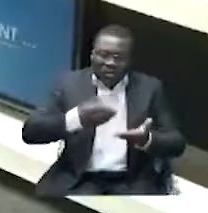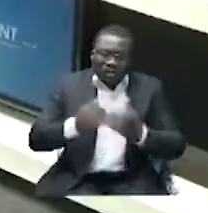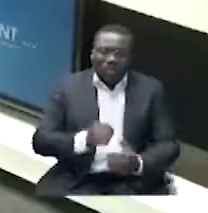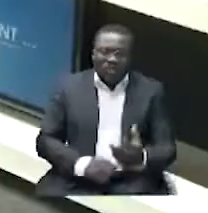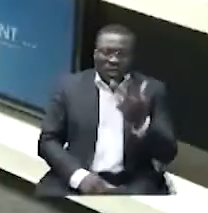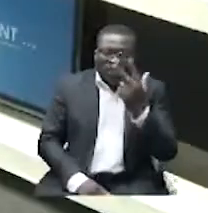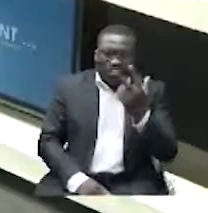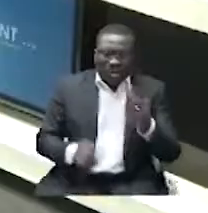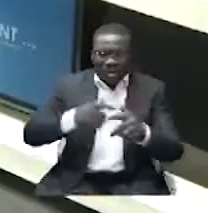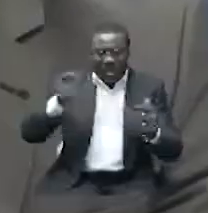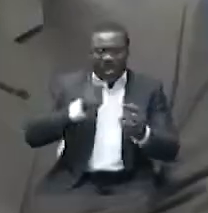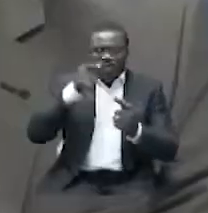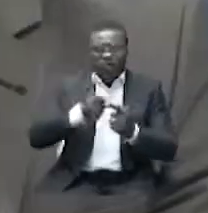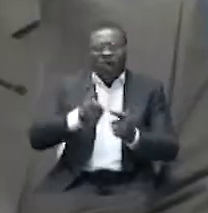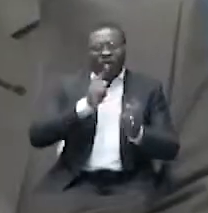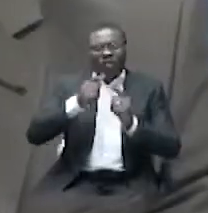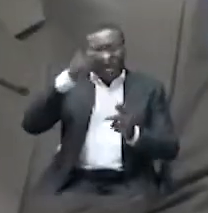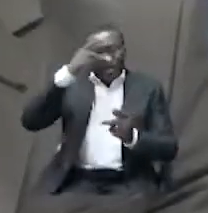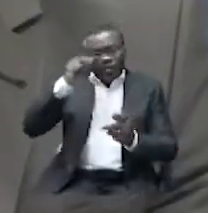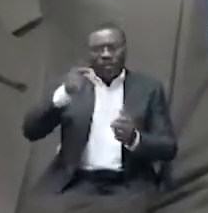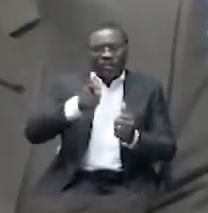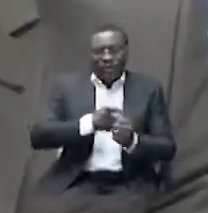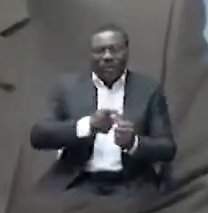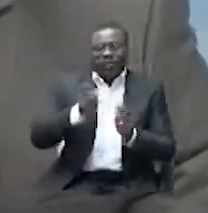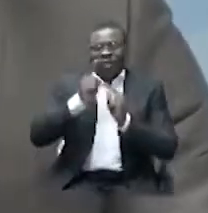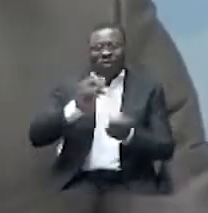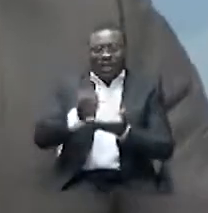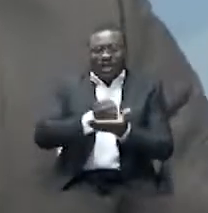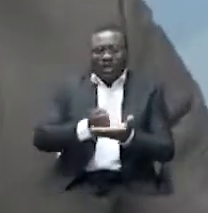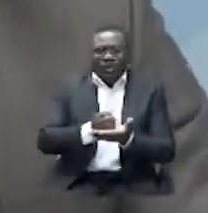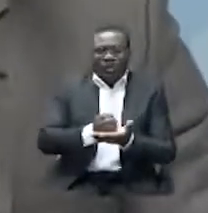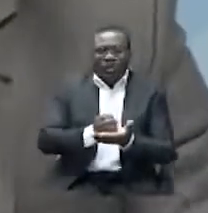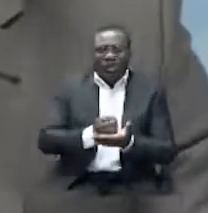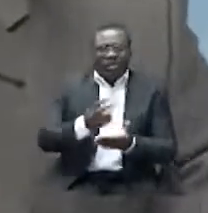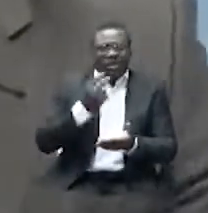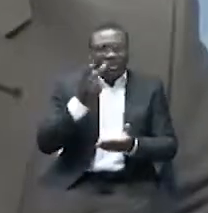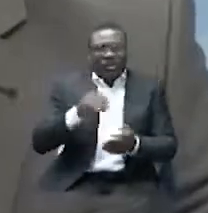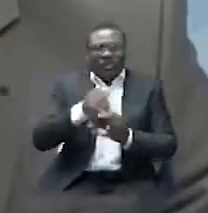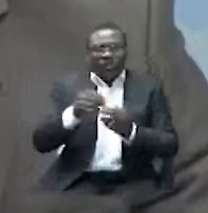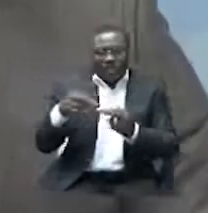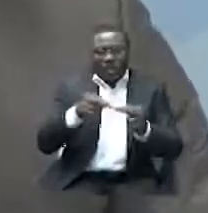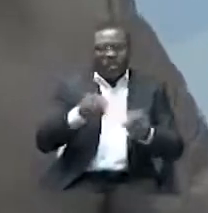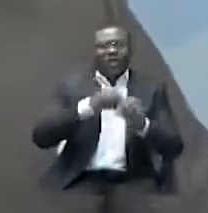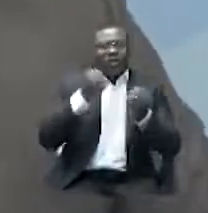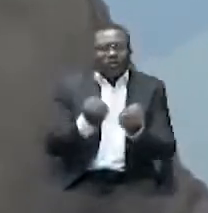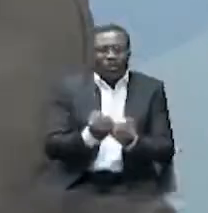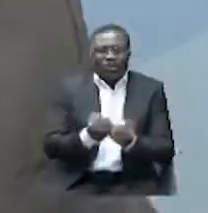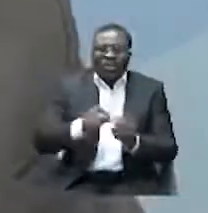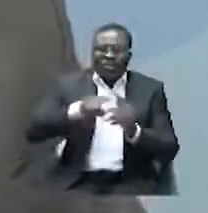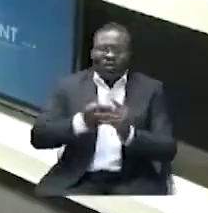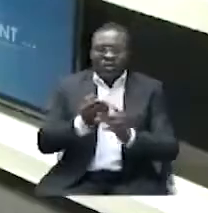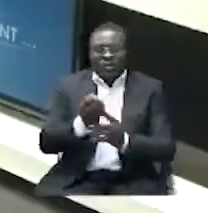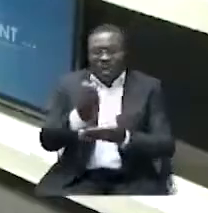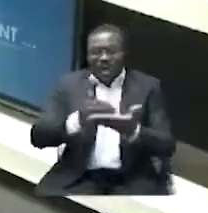3 grands volets. Nous parlerons de politique, nous parlerons d'économie, et nous verrons tout ce qui est lié au social. Alors, commençons par le